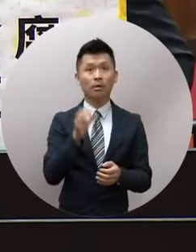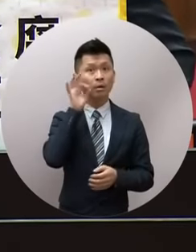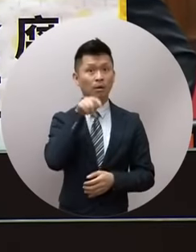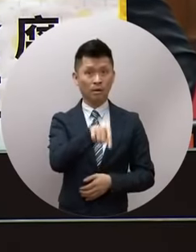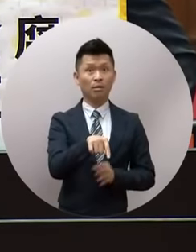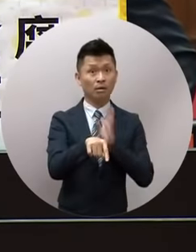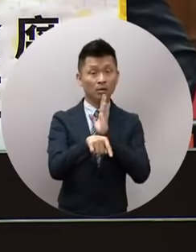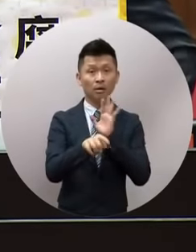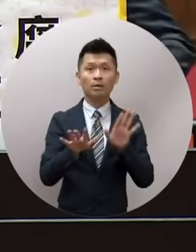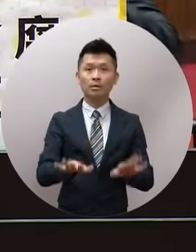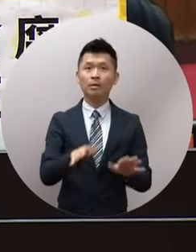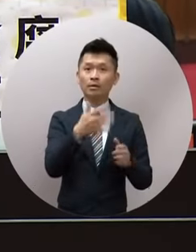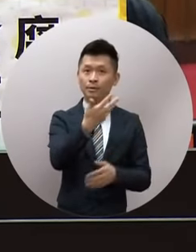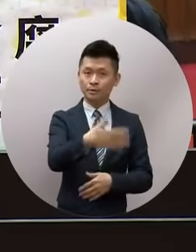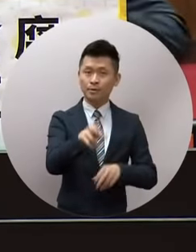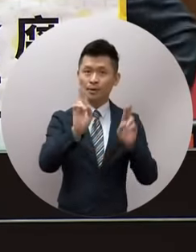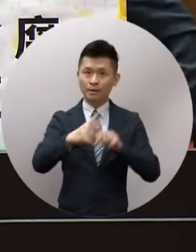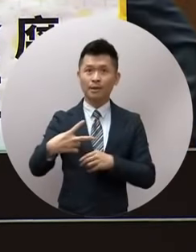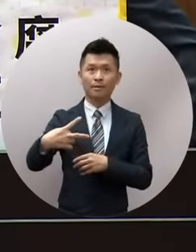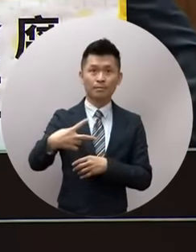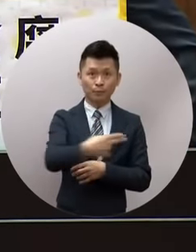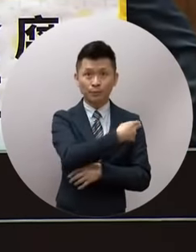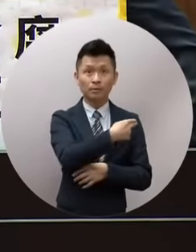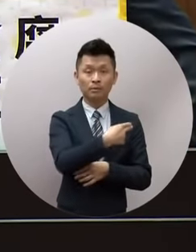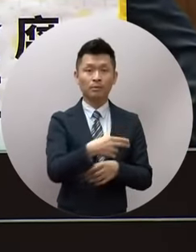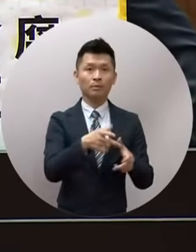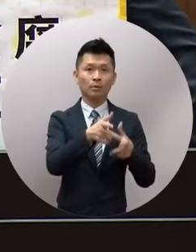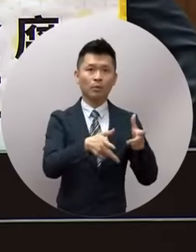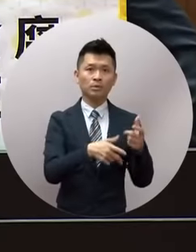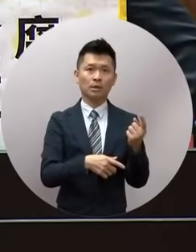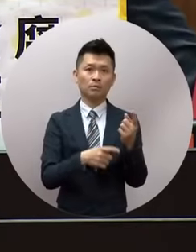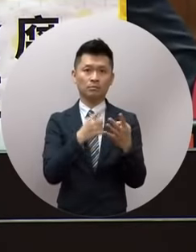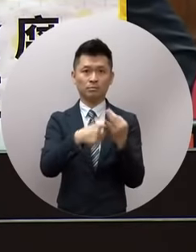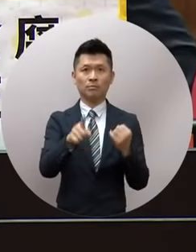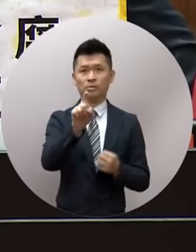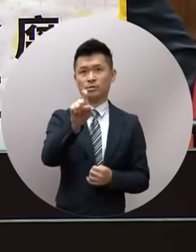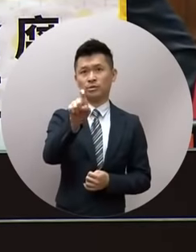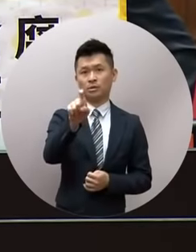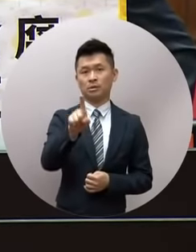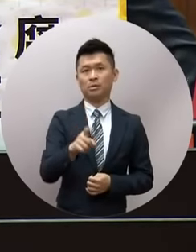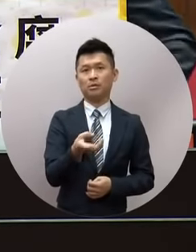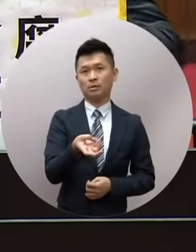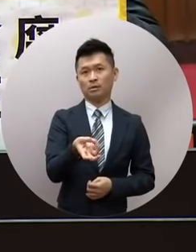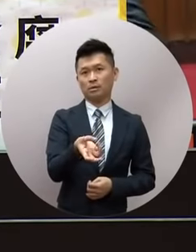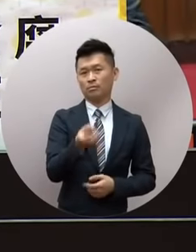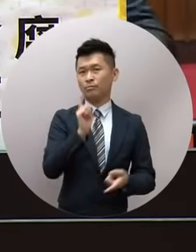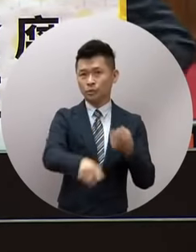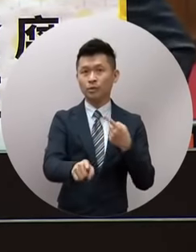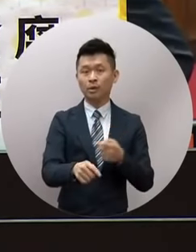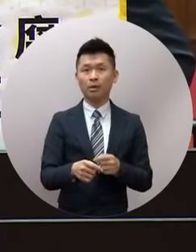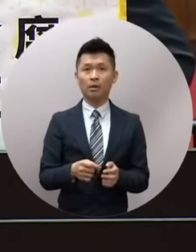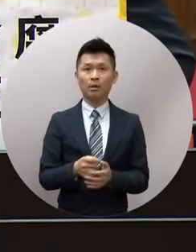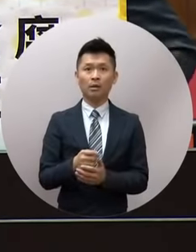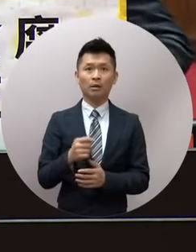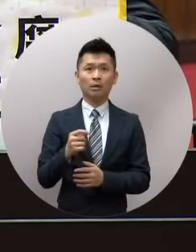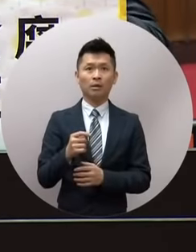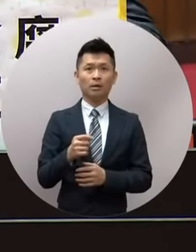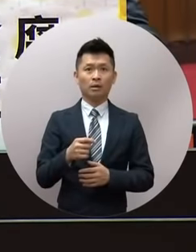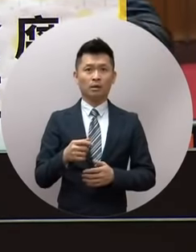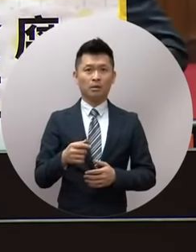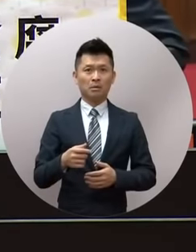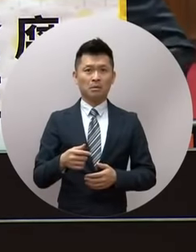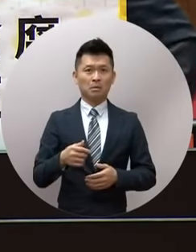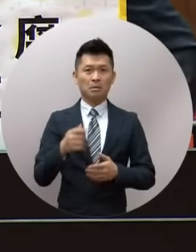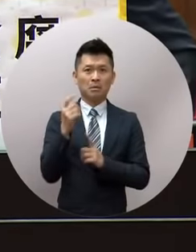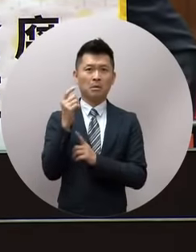为止，你断水断电，其实才11家嘛，对啊，所以这是唔对的代志，牺牲这么多吼，这你